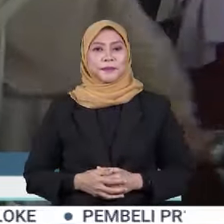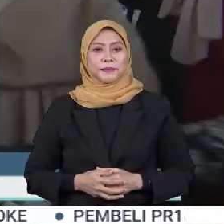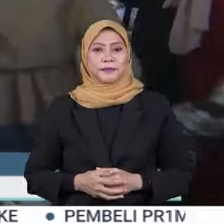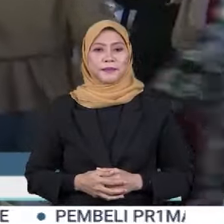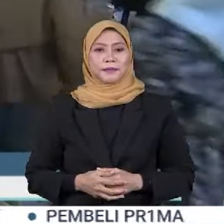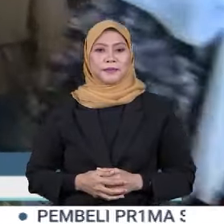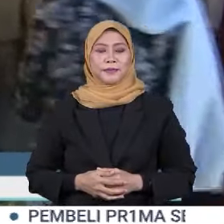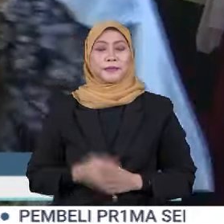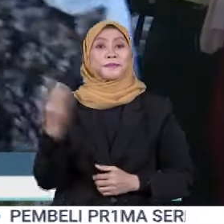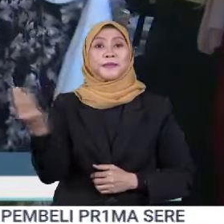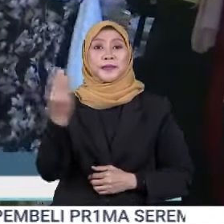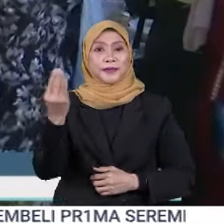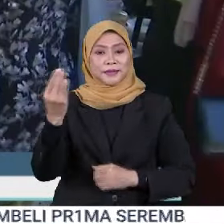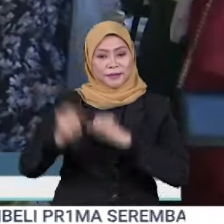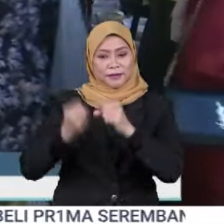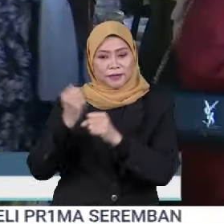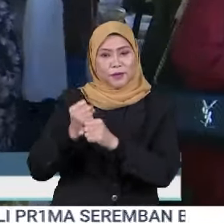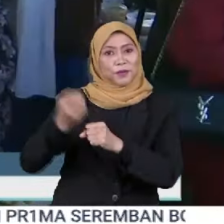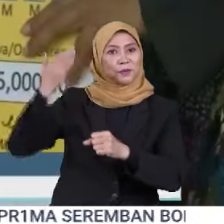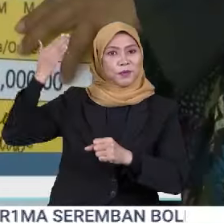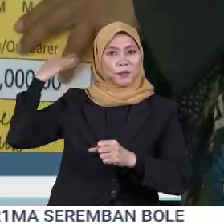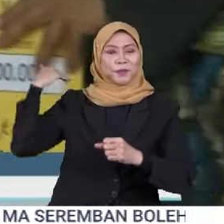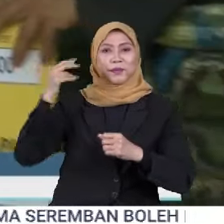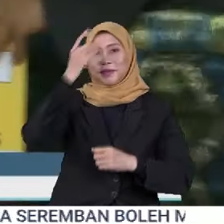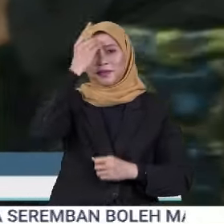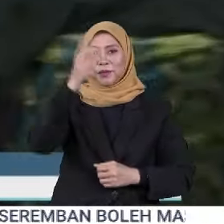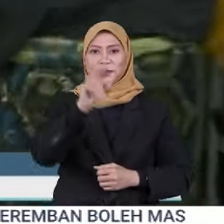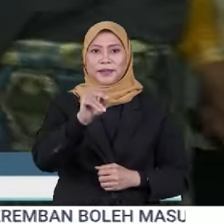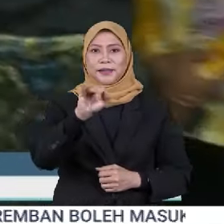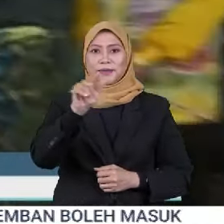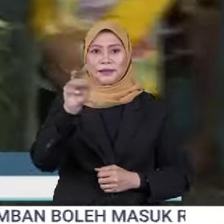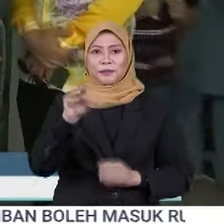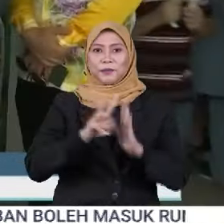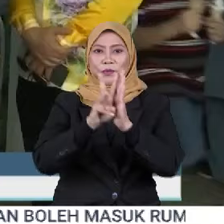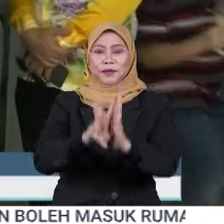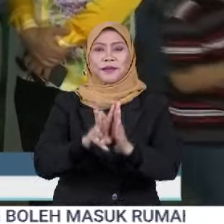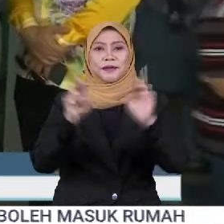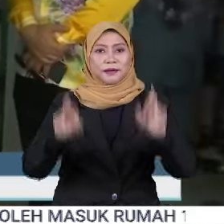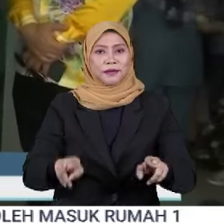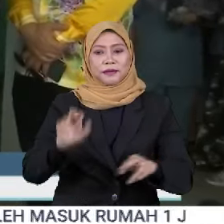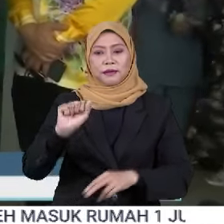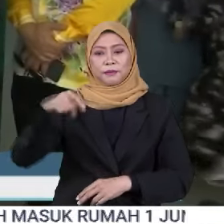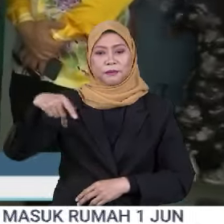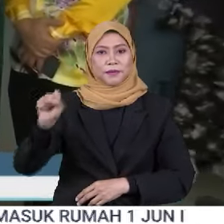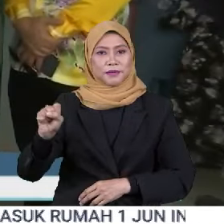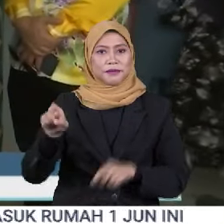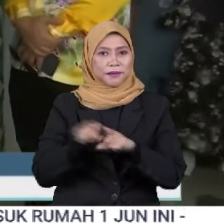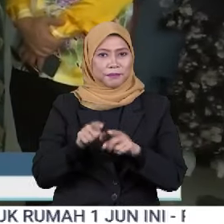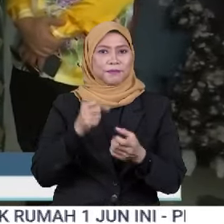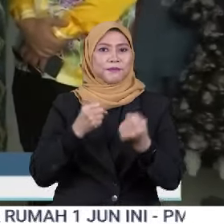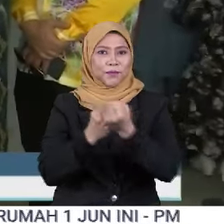seperti kebiasaan pada tahun-tahun sebelumnya Datuk Nizam yang juga wakil rakyat apa surut menyampaikan sumbangan